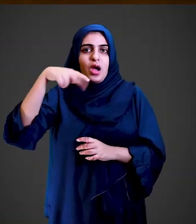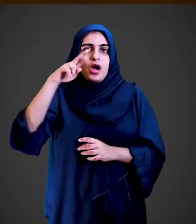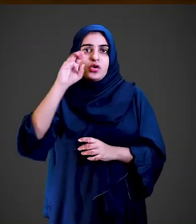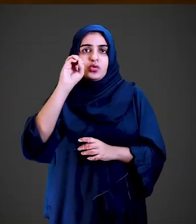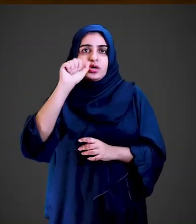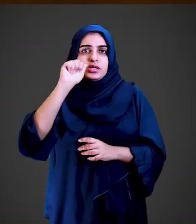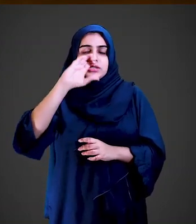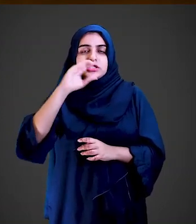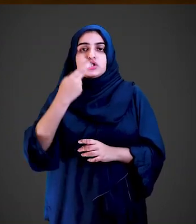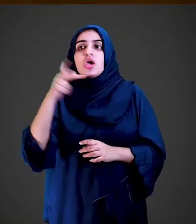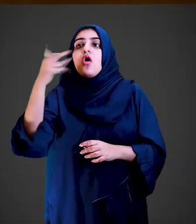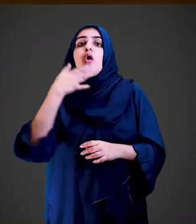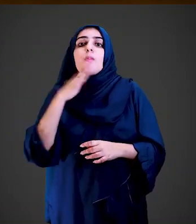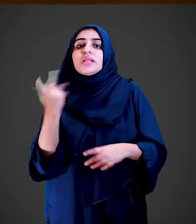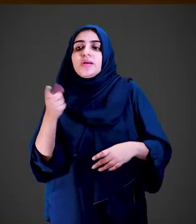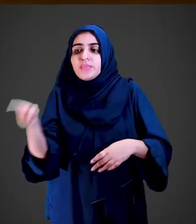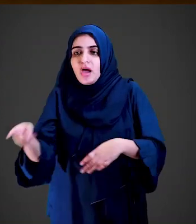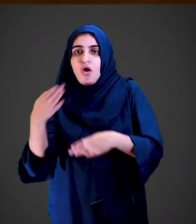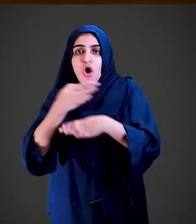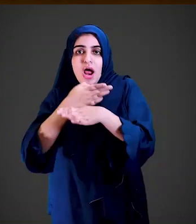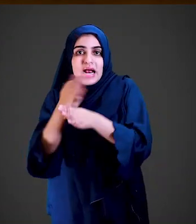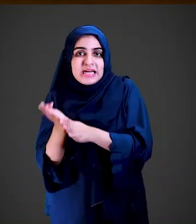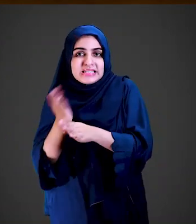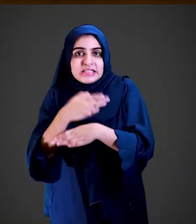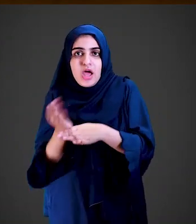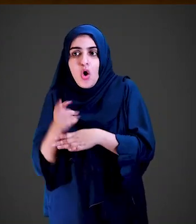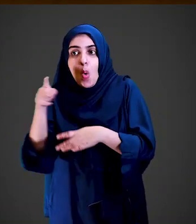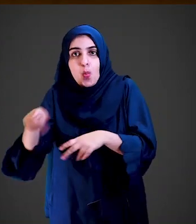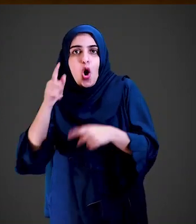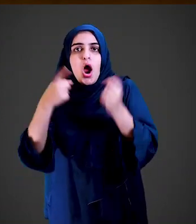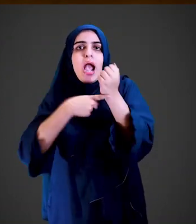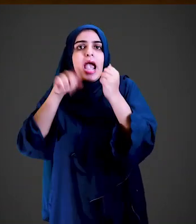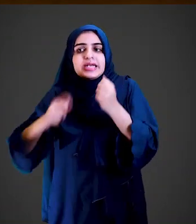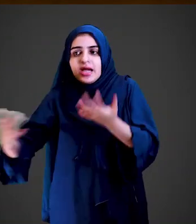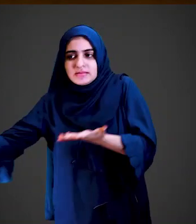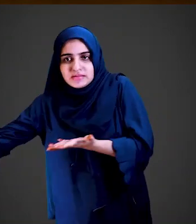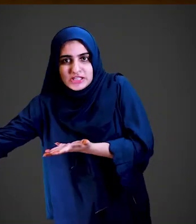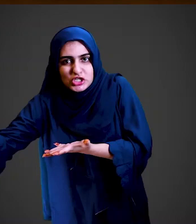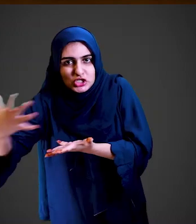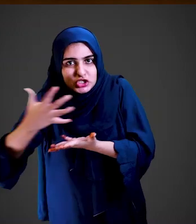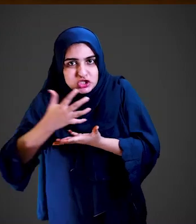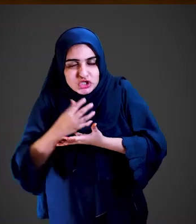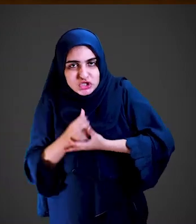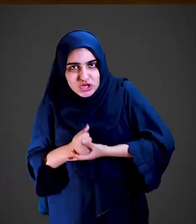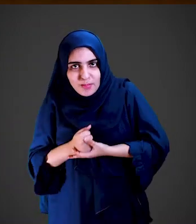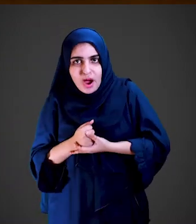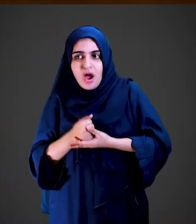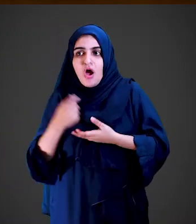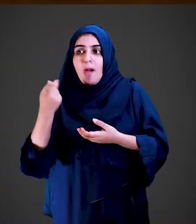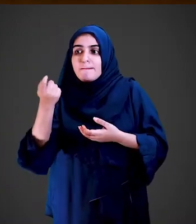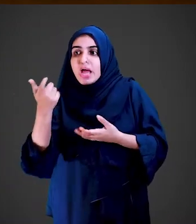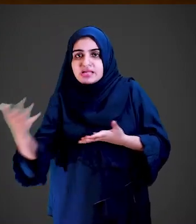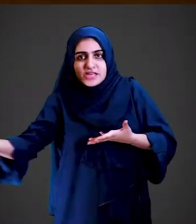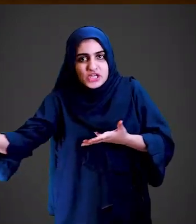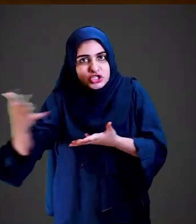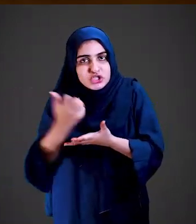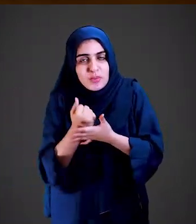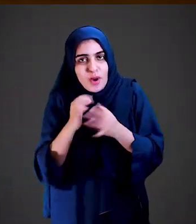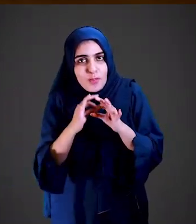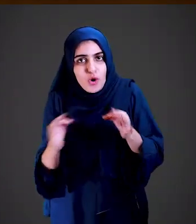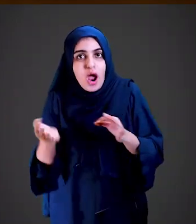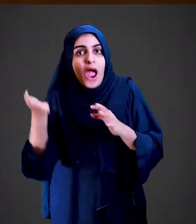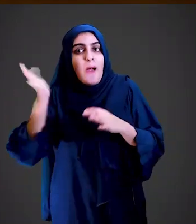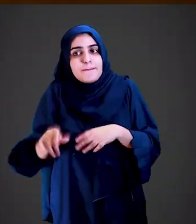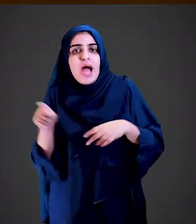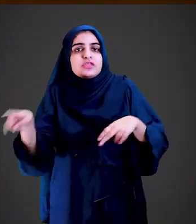حکومتیں صوبائی حکومتیں ہیں وہ ٹیکس کو کلیکٹ کرتی ہیں اکٹھا کرتی ہیں وسائل کو ریونیوز کو اور اس کو اکٹھا کر کے اوپر